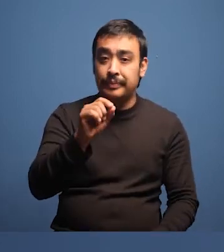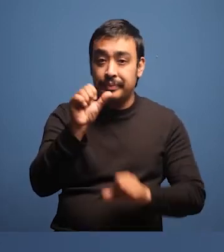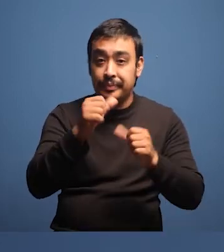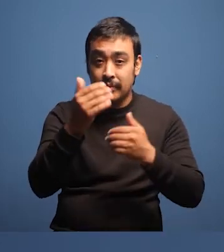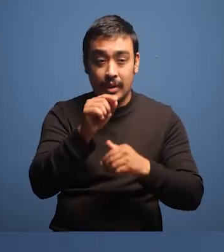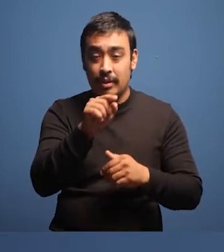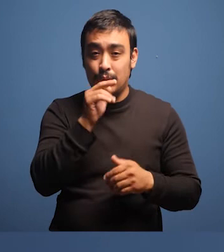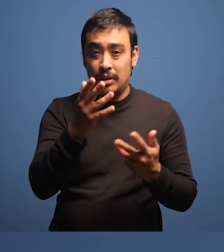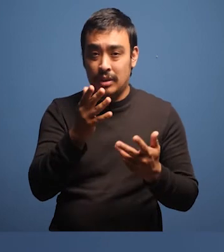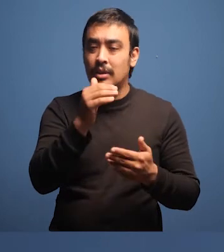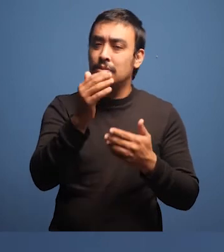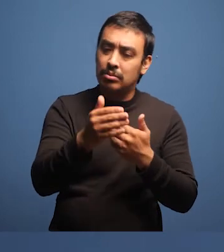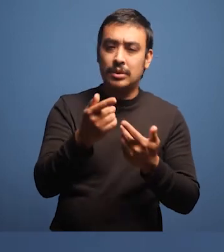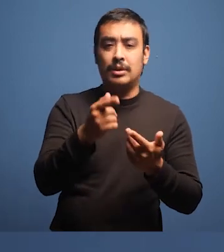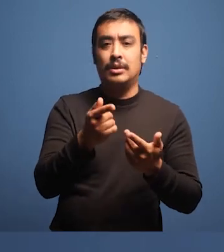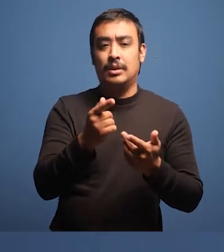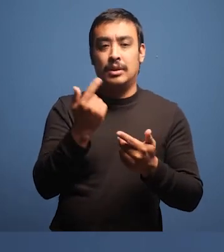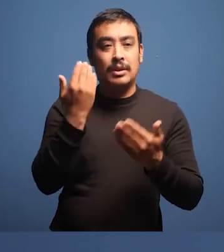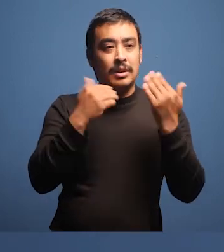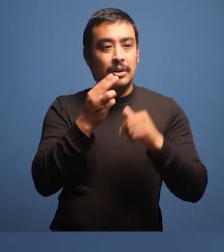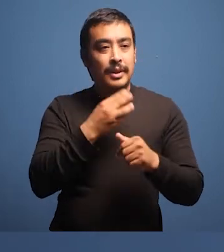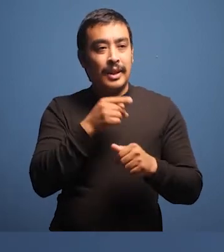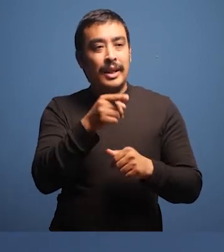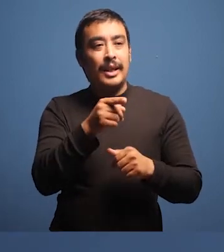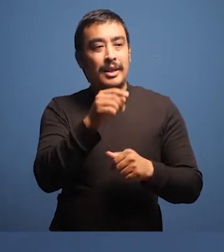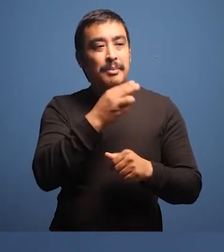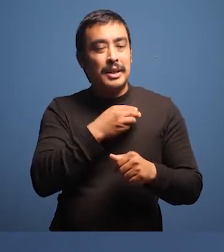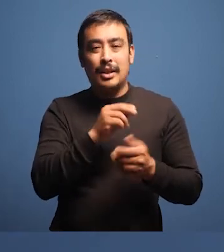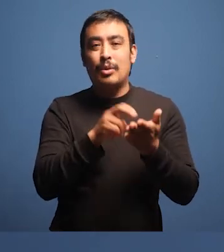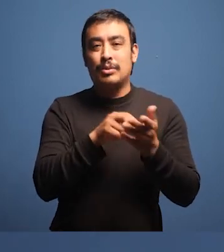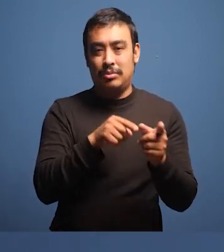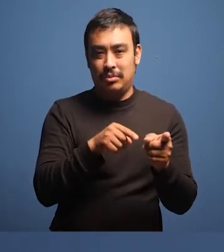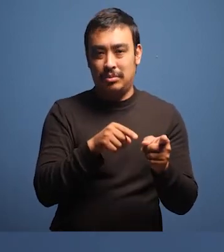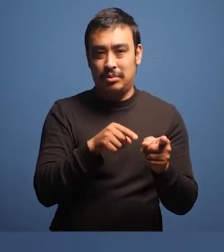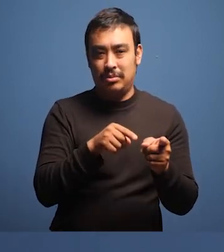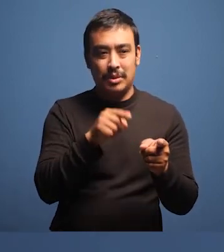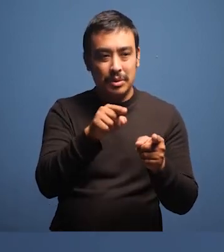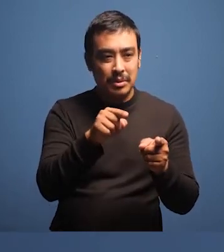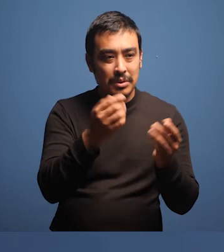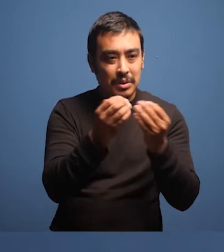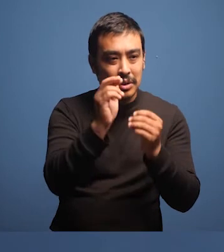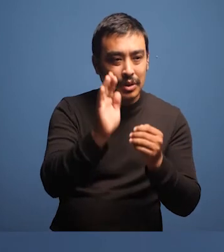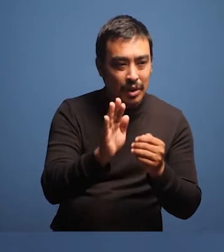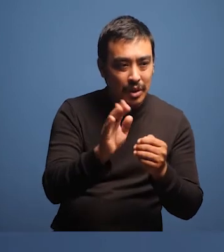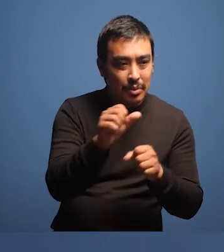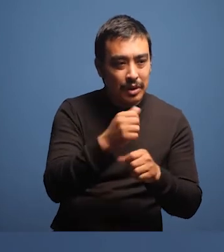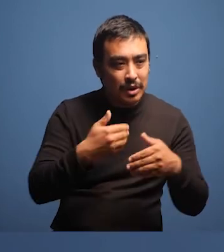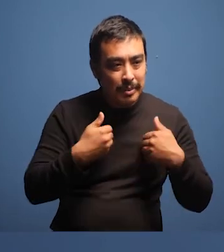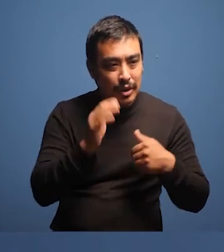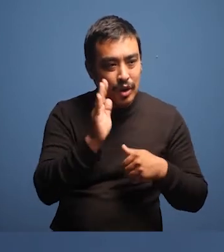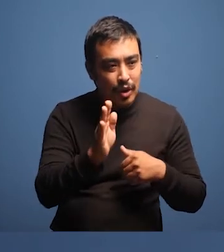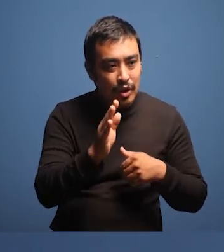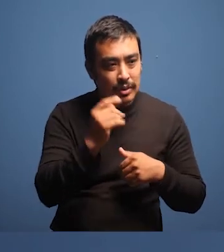तपाईँहरू बोल्नुहुन्न तबसम्म चाहिँ त्यो एब्युजरले के सोच्छ भने यो मान्छे चाहिँ एकदम कमजोर छ र हामीले चाहिँ यो गरिरहेको छौँ, उसले इन्जोय गरिरहेको छ